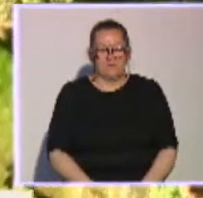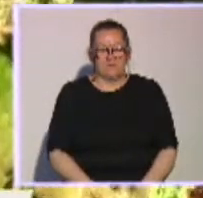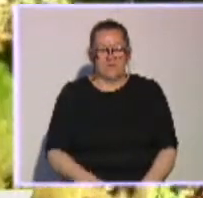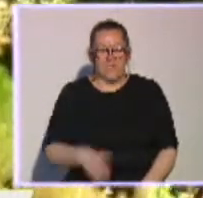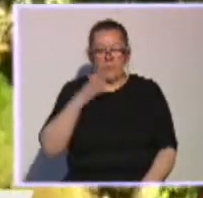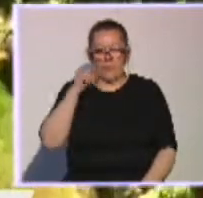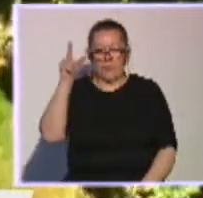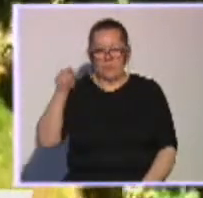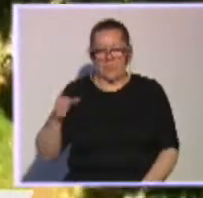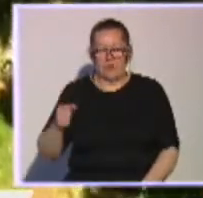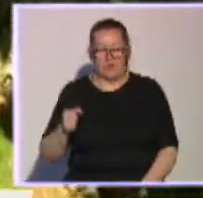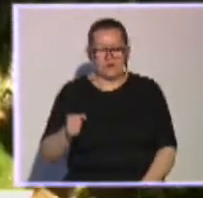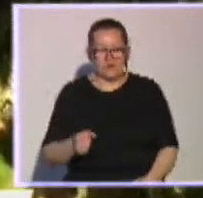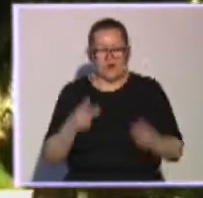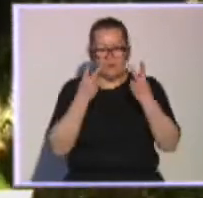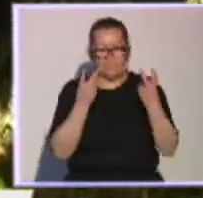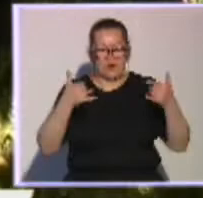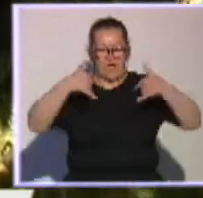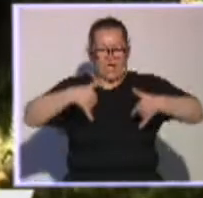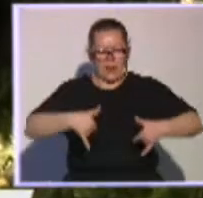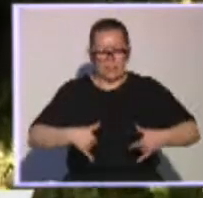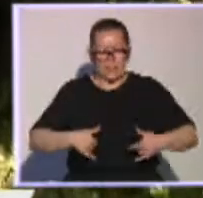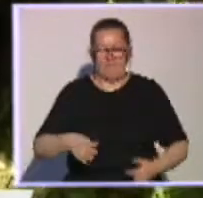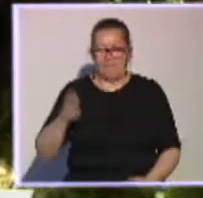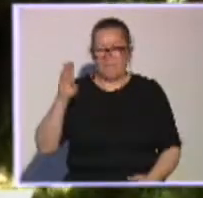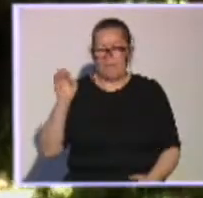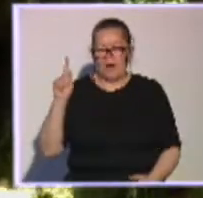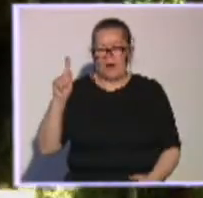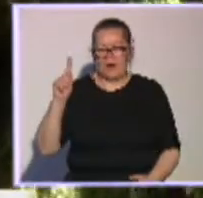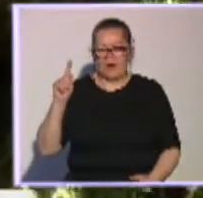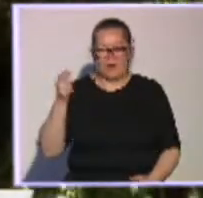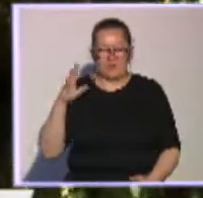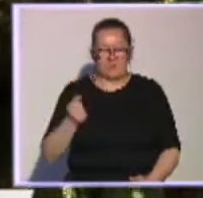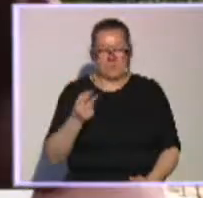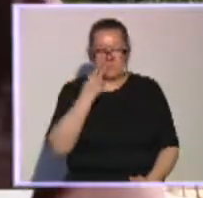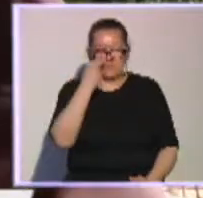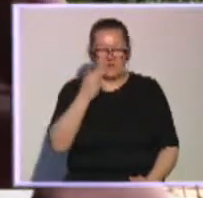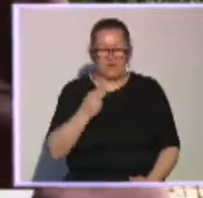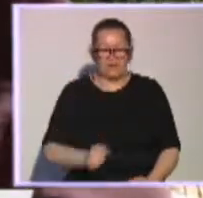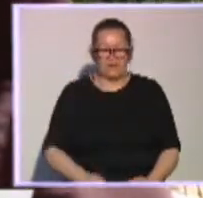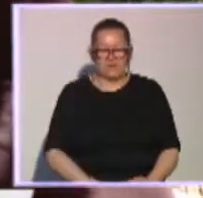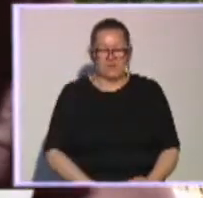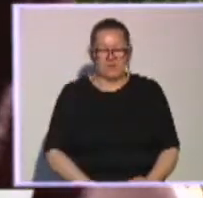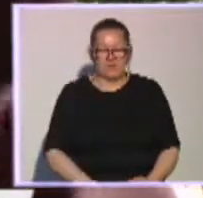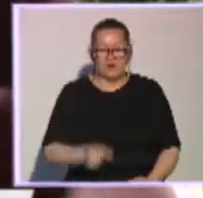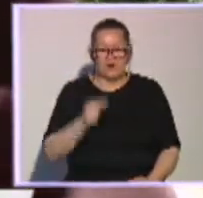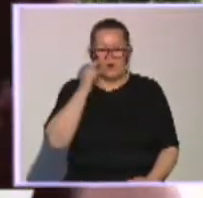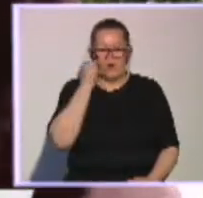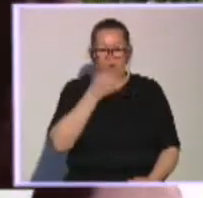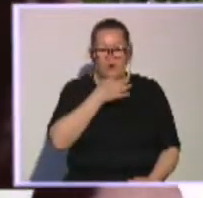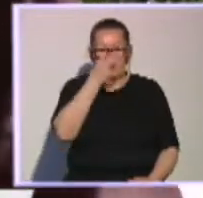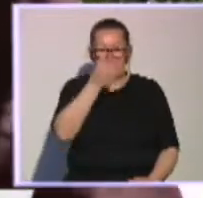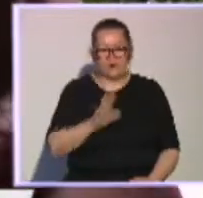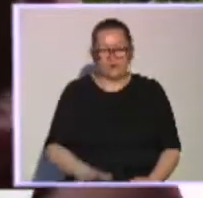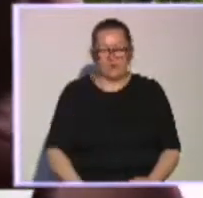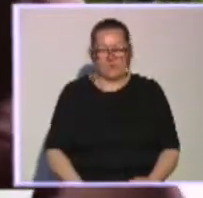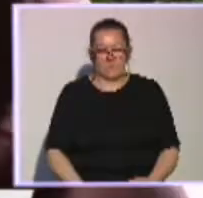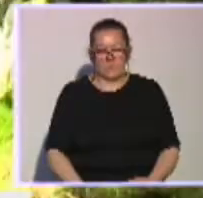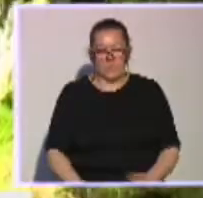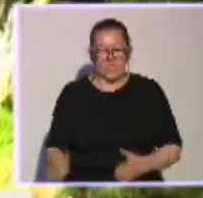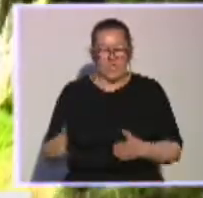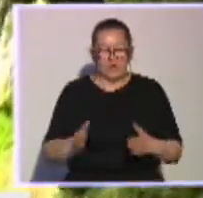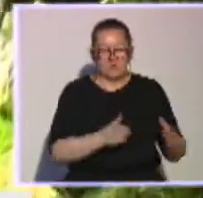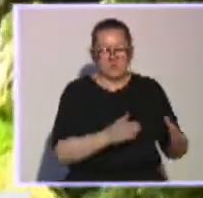Zeci de turiști au vizitat și astăzi Cascada Bigării, interesați să vadă dezastrul produs acolo. Oamenii spun că obiectivul turistic a început să